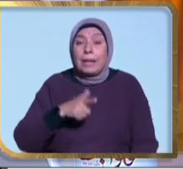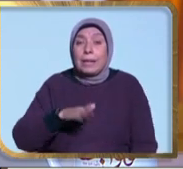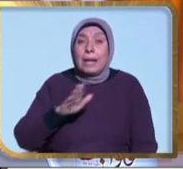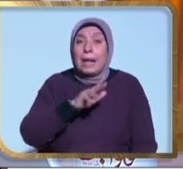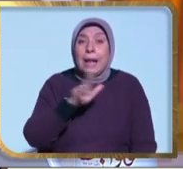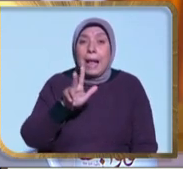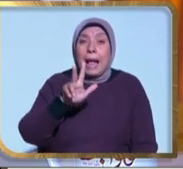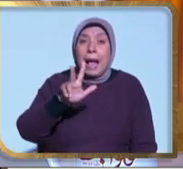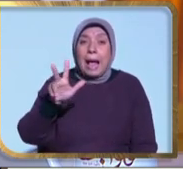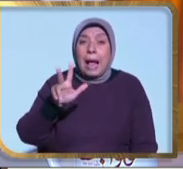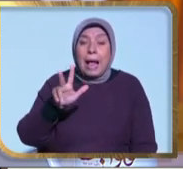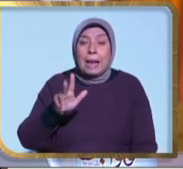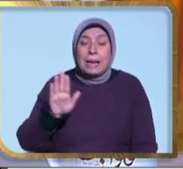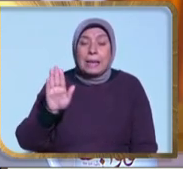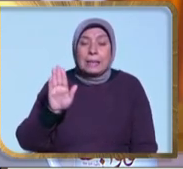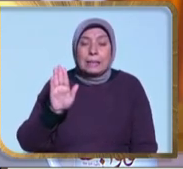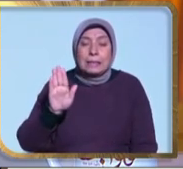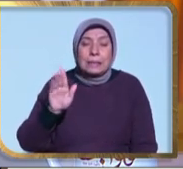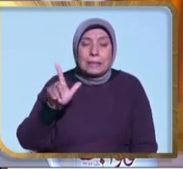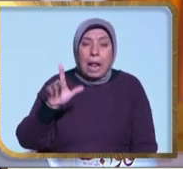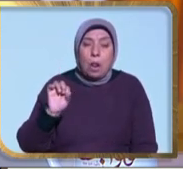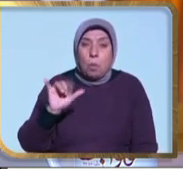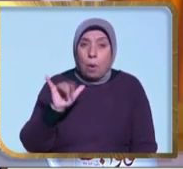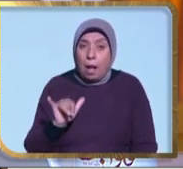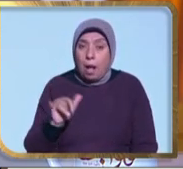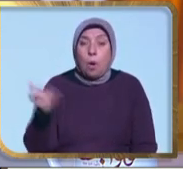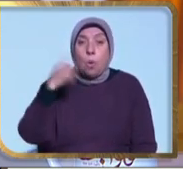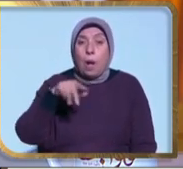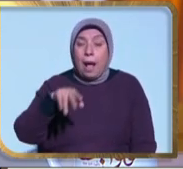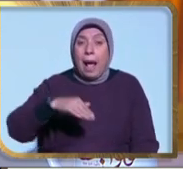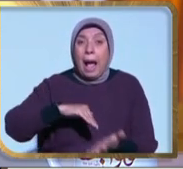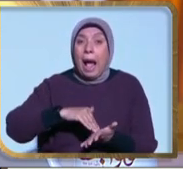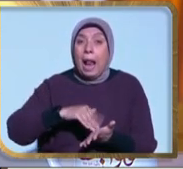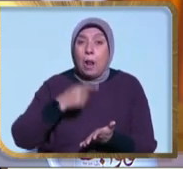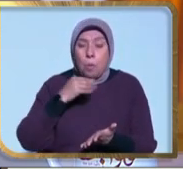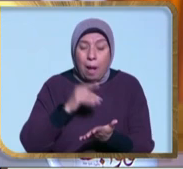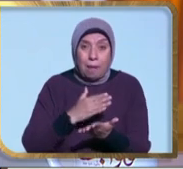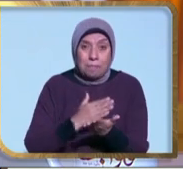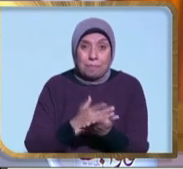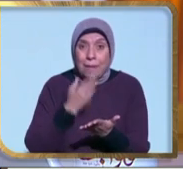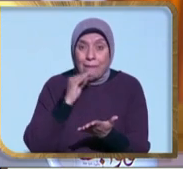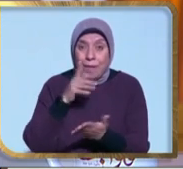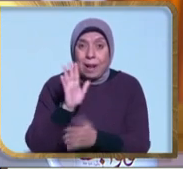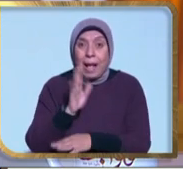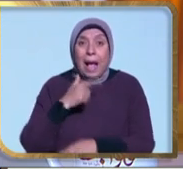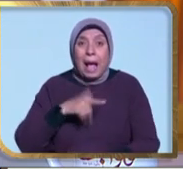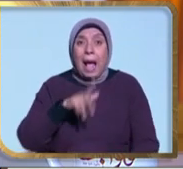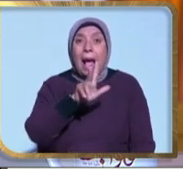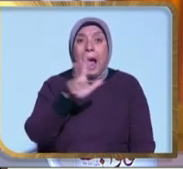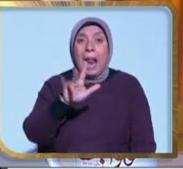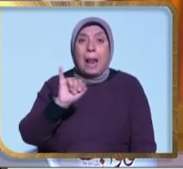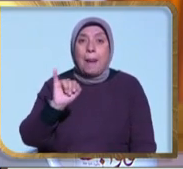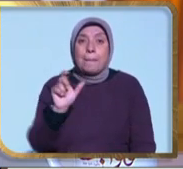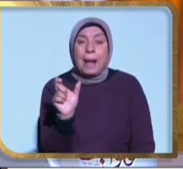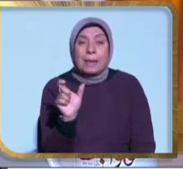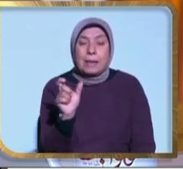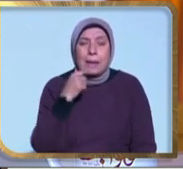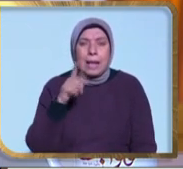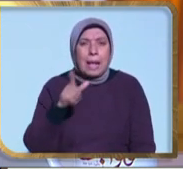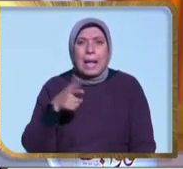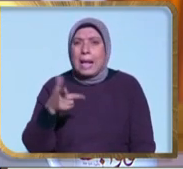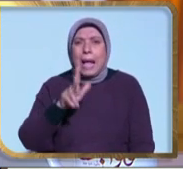السلوه وارسل لهم كمان الحلوى طائر السلوى الذي قيل ان هو طائر السمان